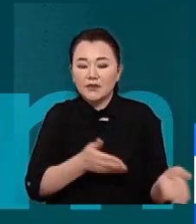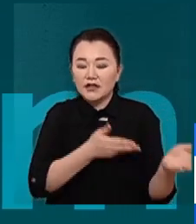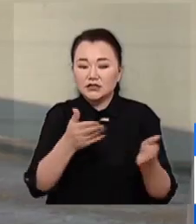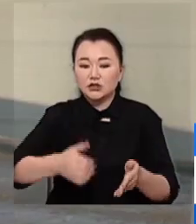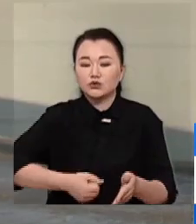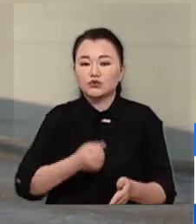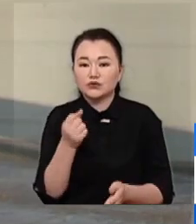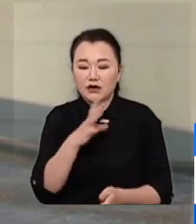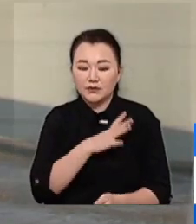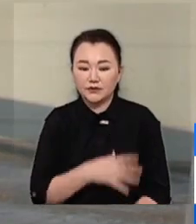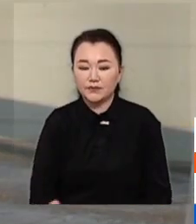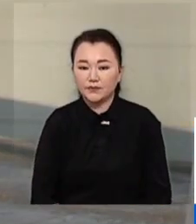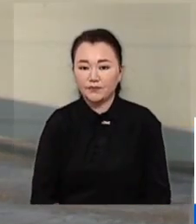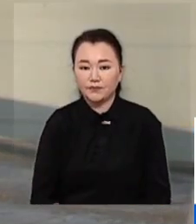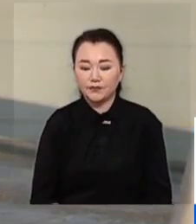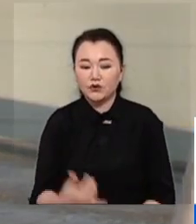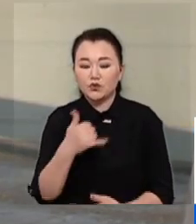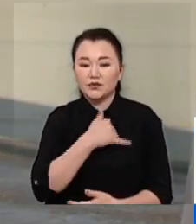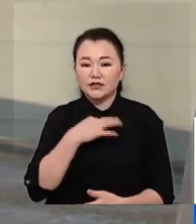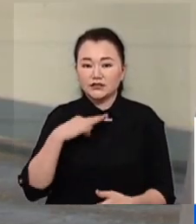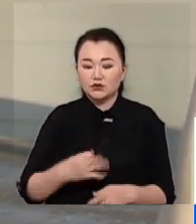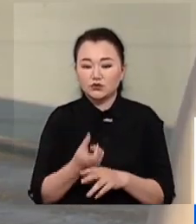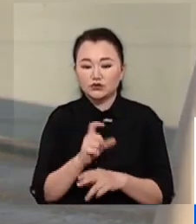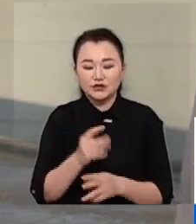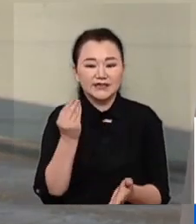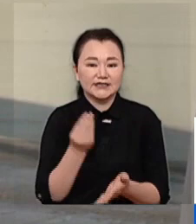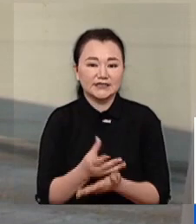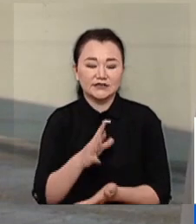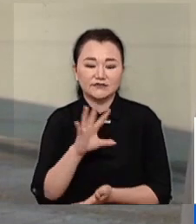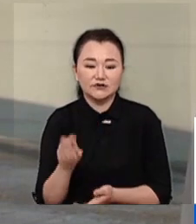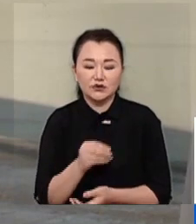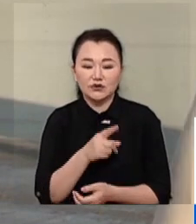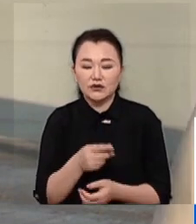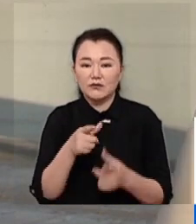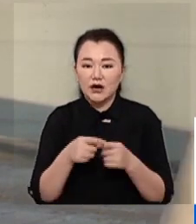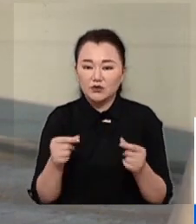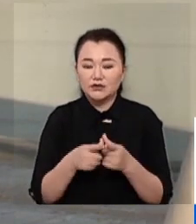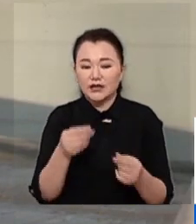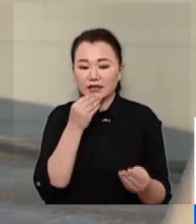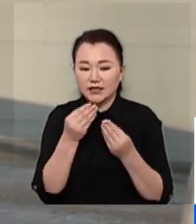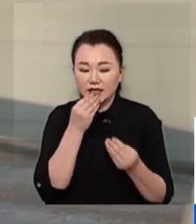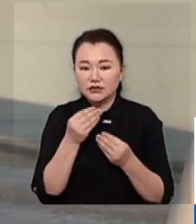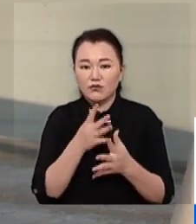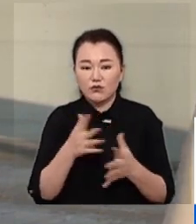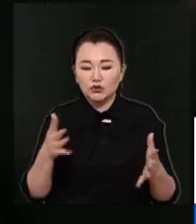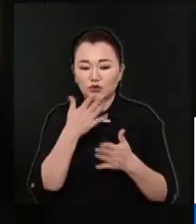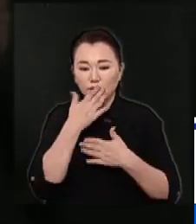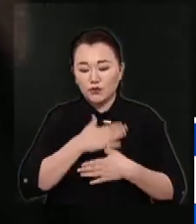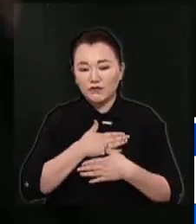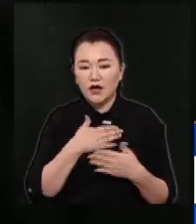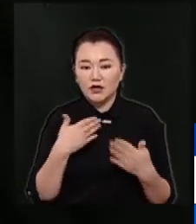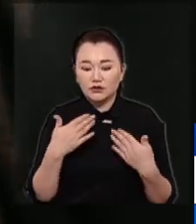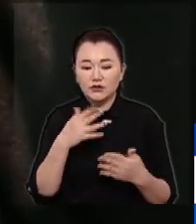друзья. У меня сын очень оценил это все. Он и бурсак ест, и ну, с большей любовью относится